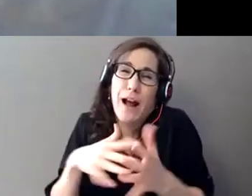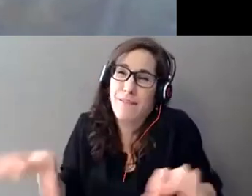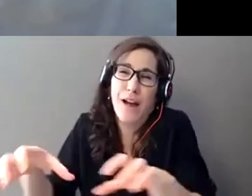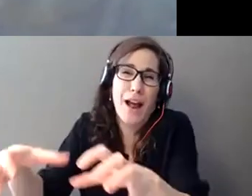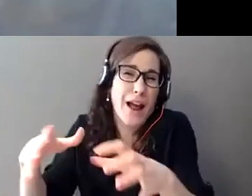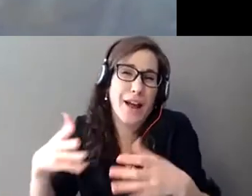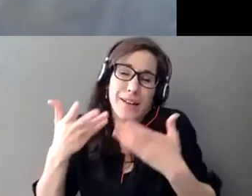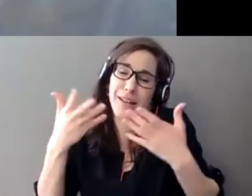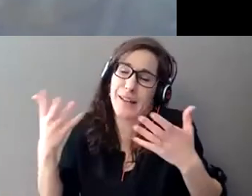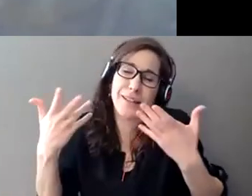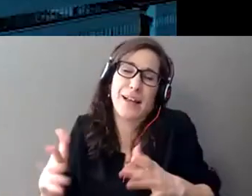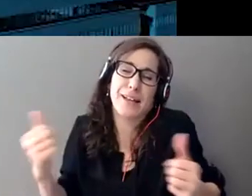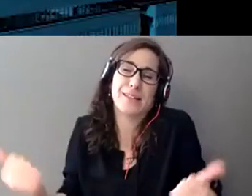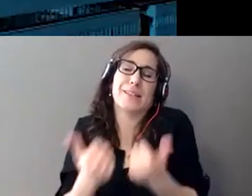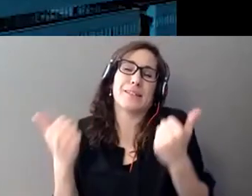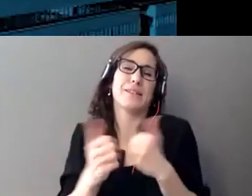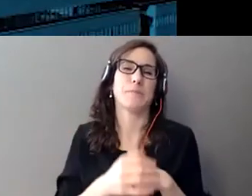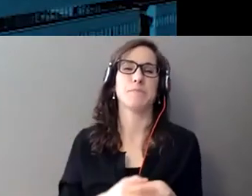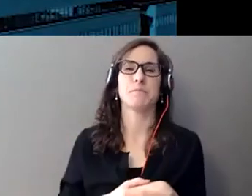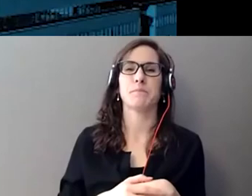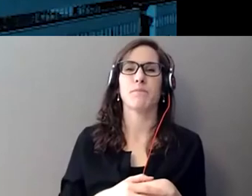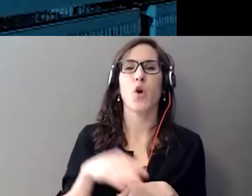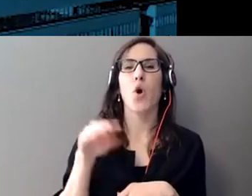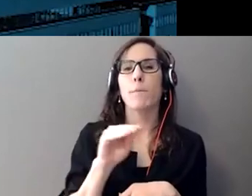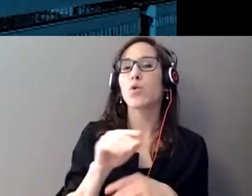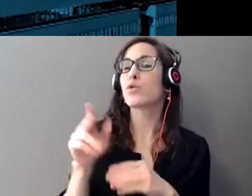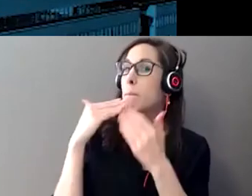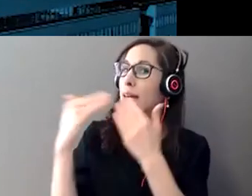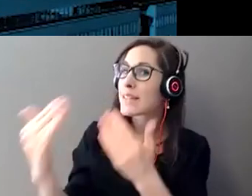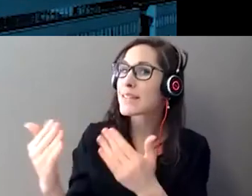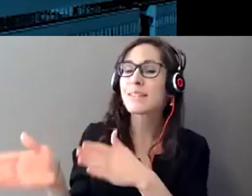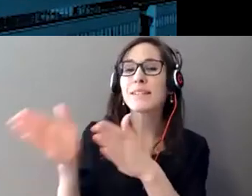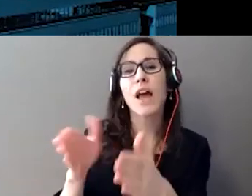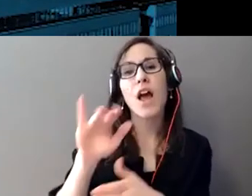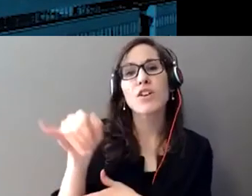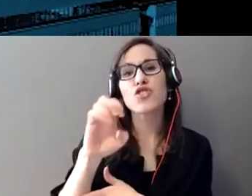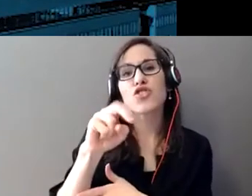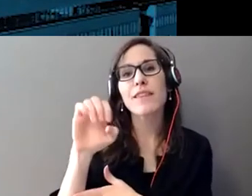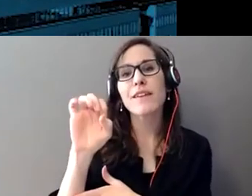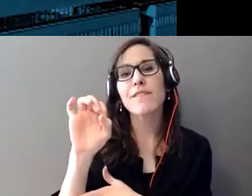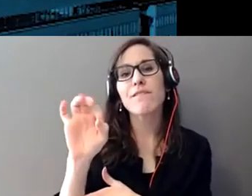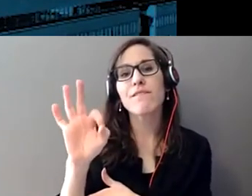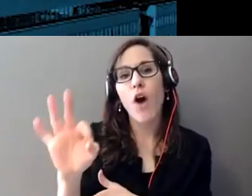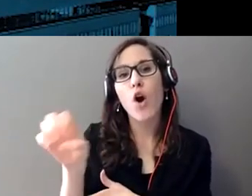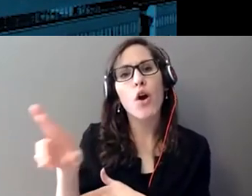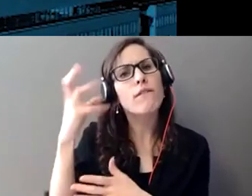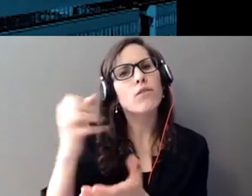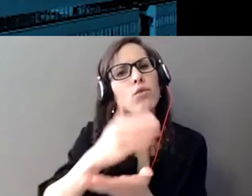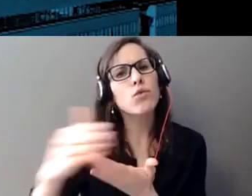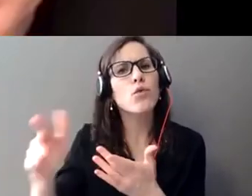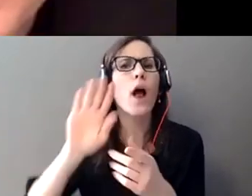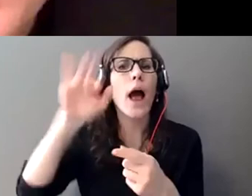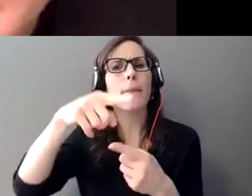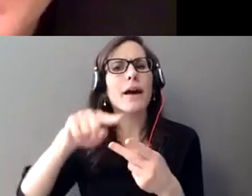colossal très bien merci Jennifer est-ce que tu veux rebondir et peut-être Denis après Jennifer Marion